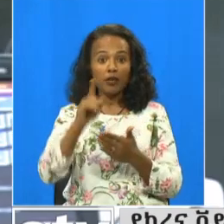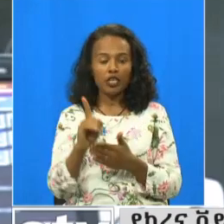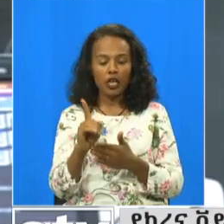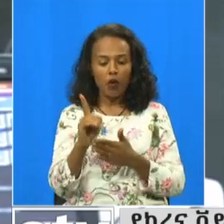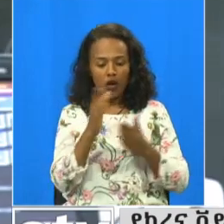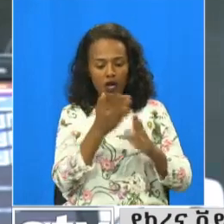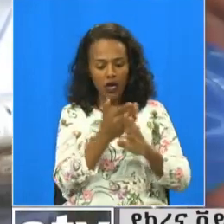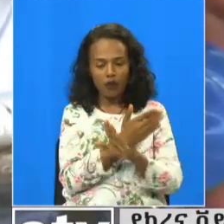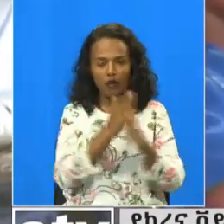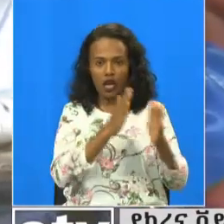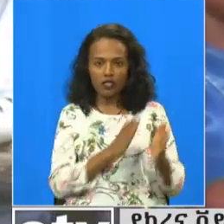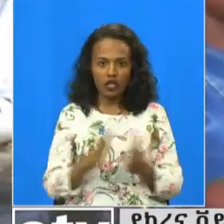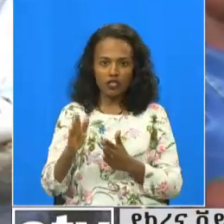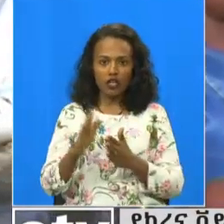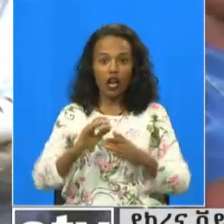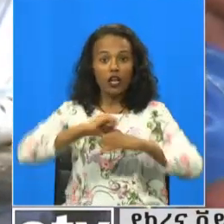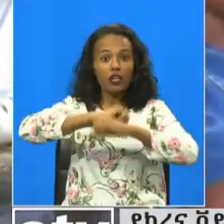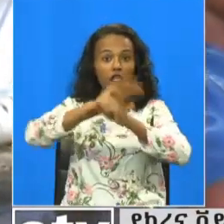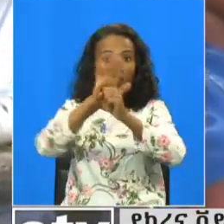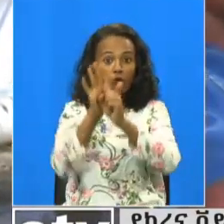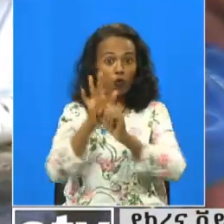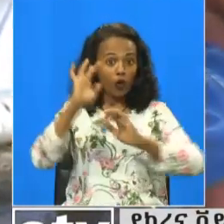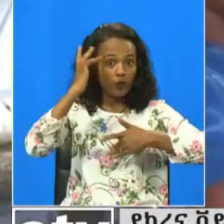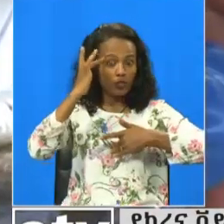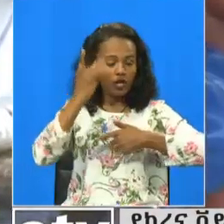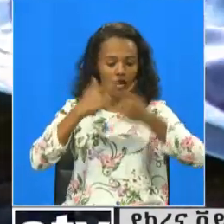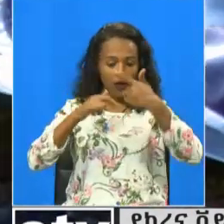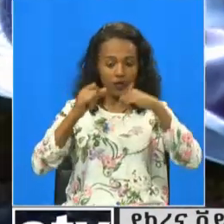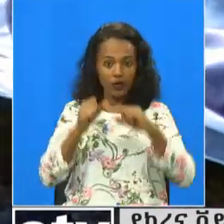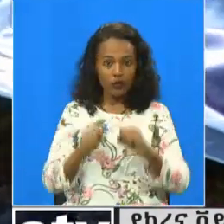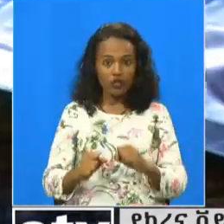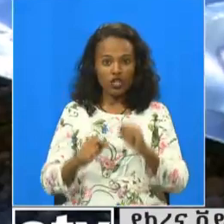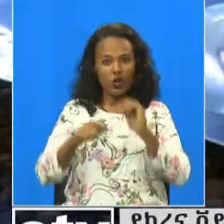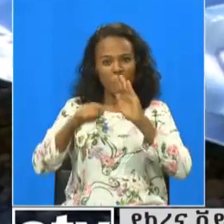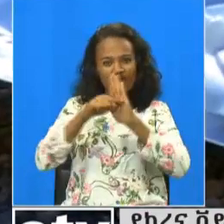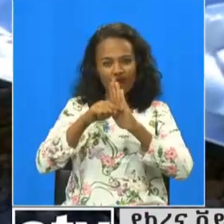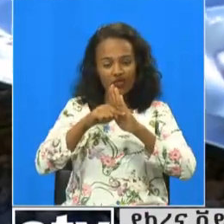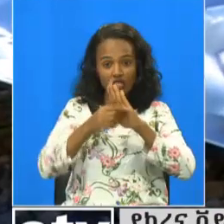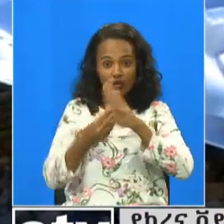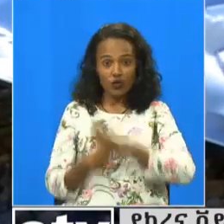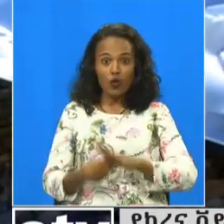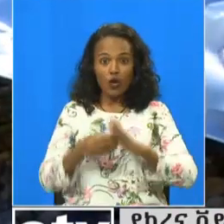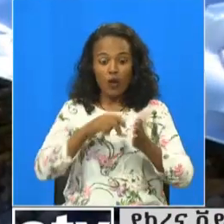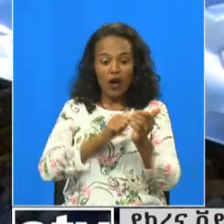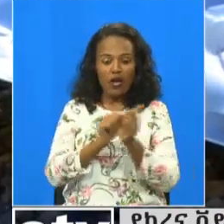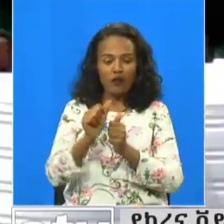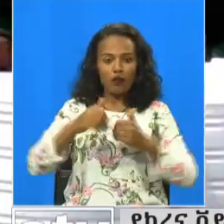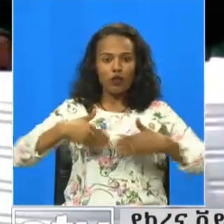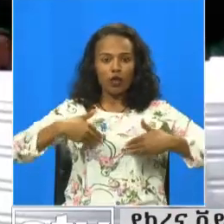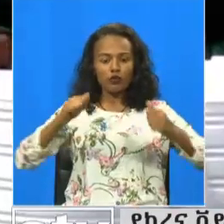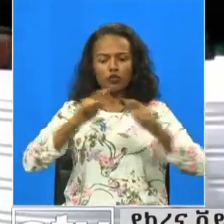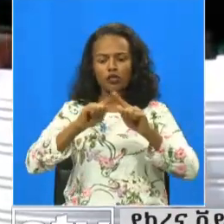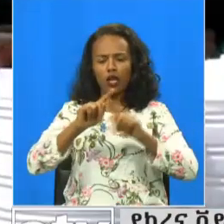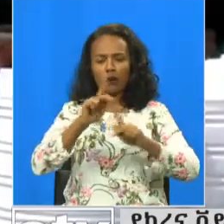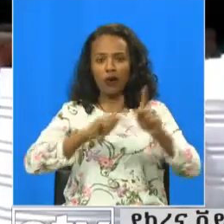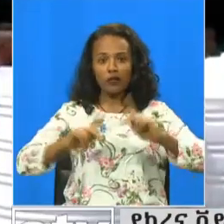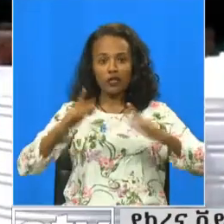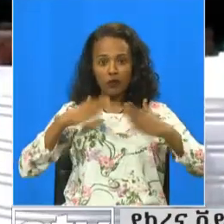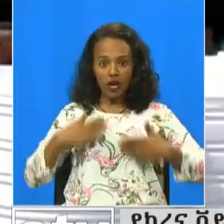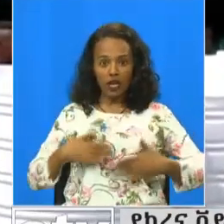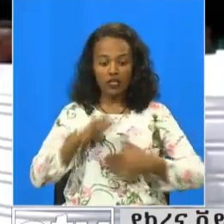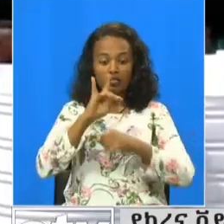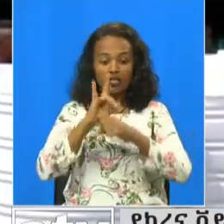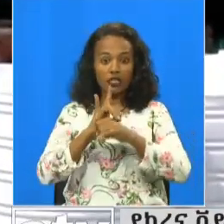ኦሬዲ አዘጋጅተናል። የኮቪድ-19 በሽታ ሊያስከትል የሚችለውን አሉታዊ ተጽዕኖ ለመቋቋም ወጣቶችና የተለያዩ የማህበረሰብ አካላት